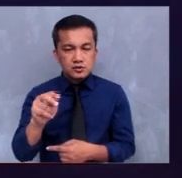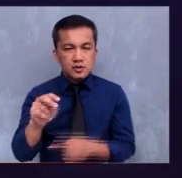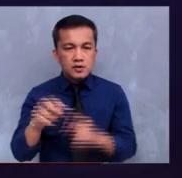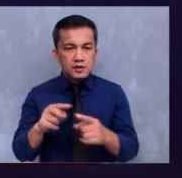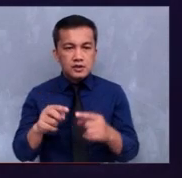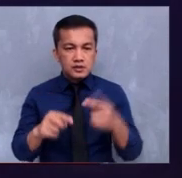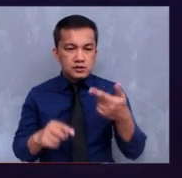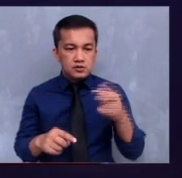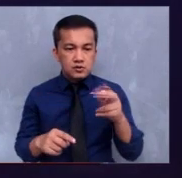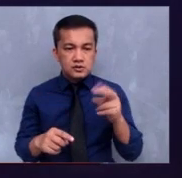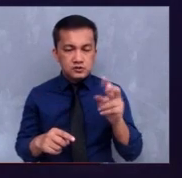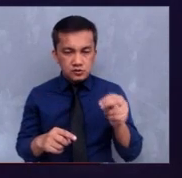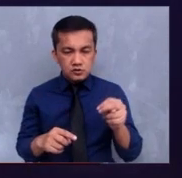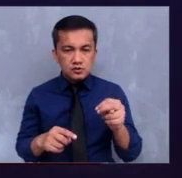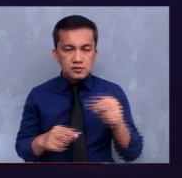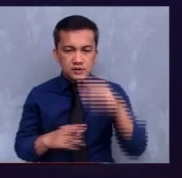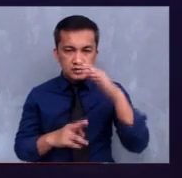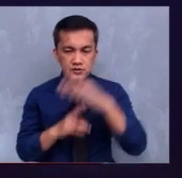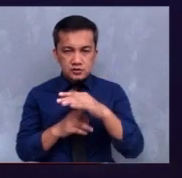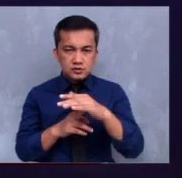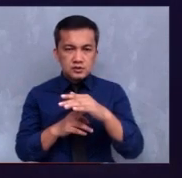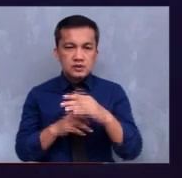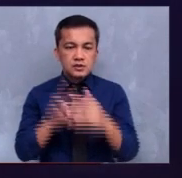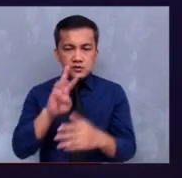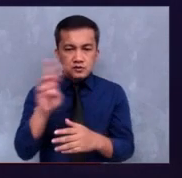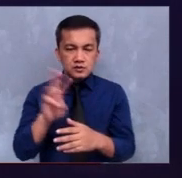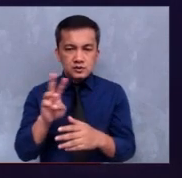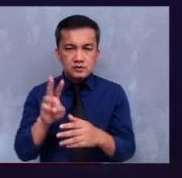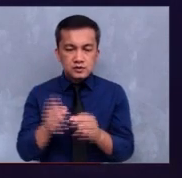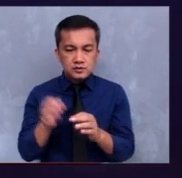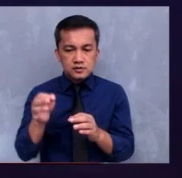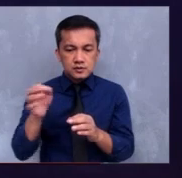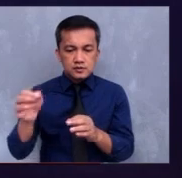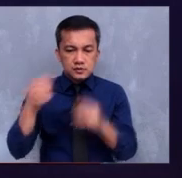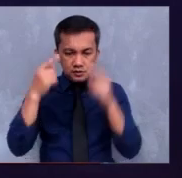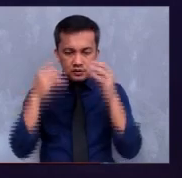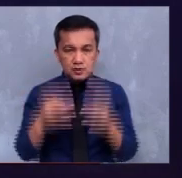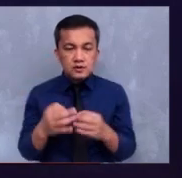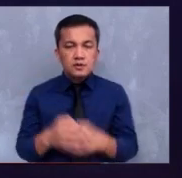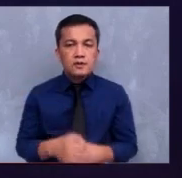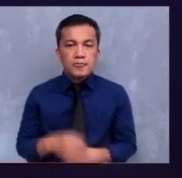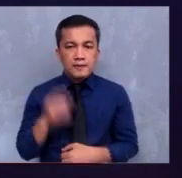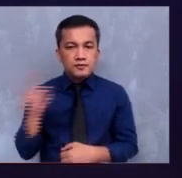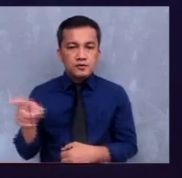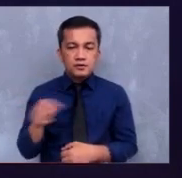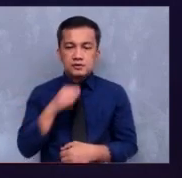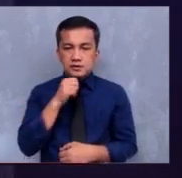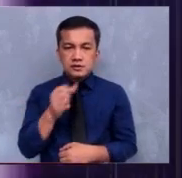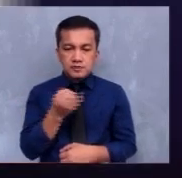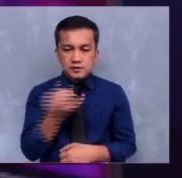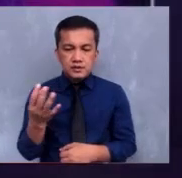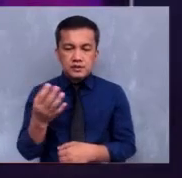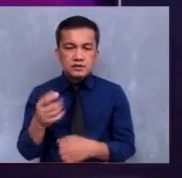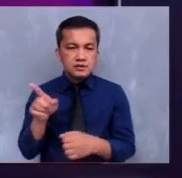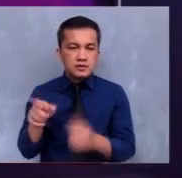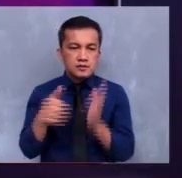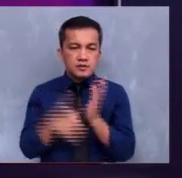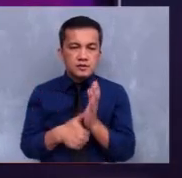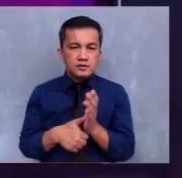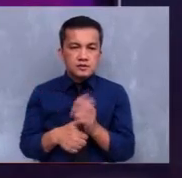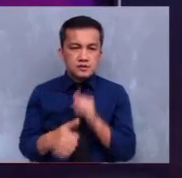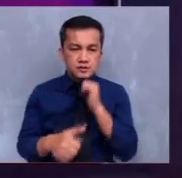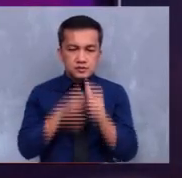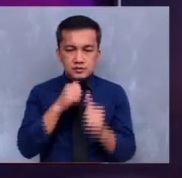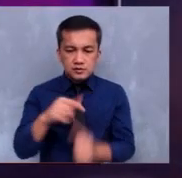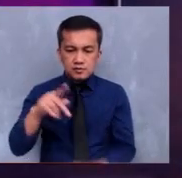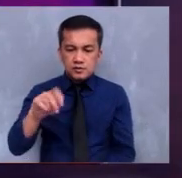Guanzon. Kaya tingin niya, pinatatagal ang paglalabas ng ponensya o desisyon para hindi mabilang ang kanyang boto. Itinanggi ni Ferolino